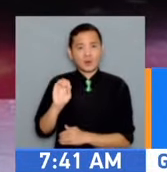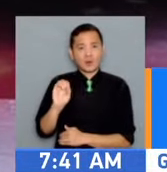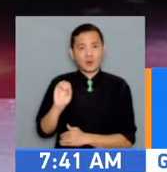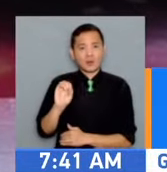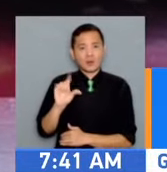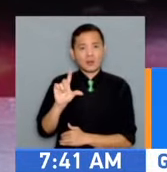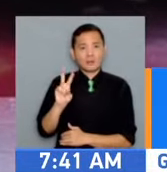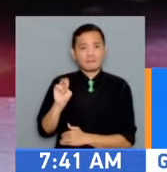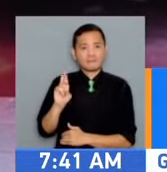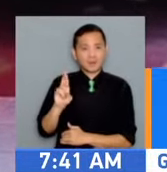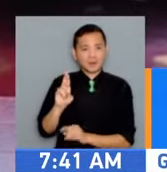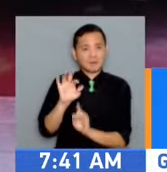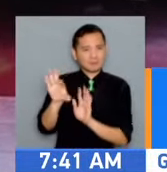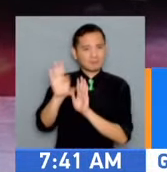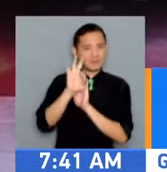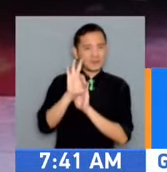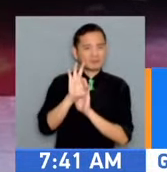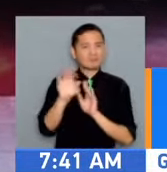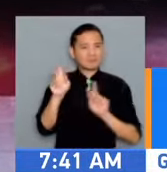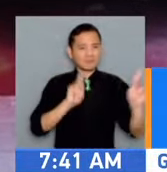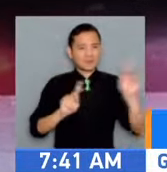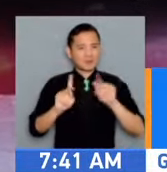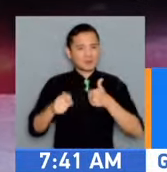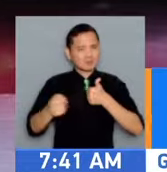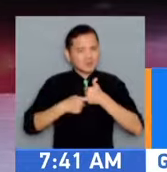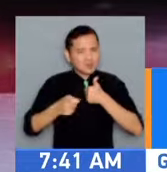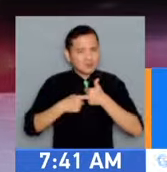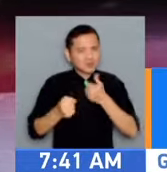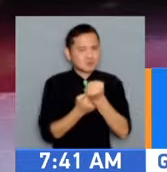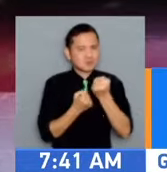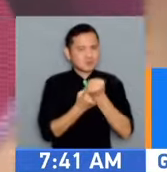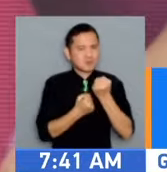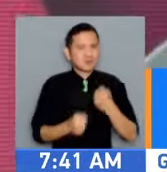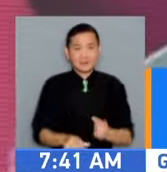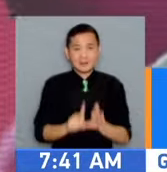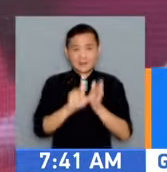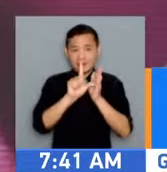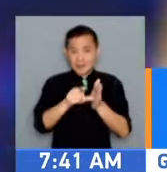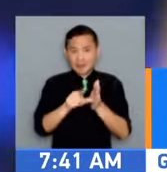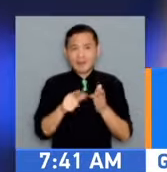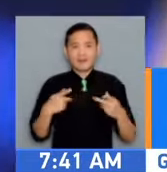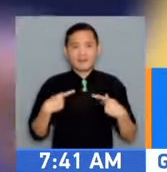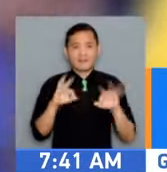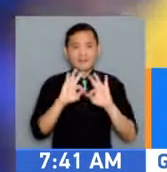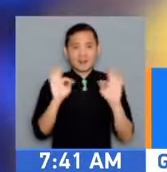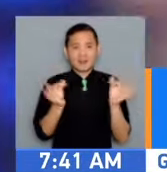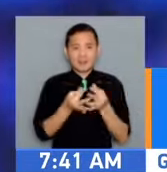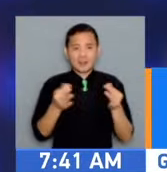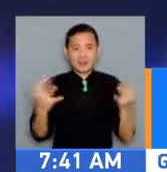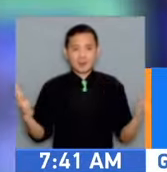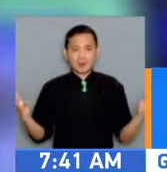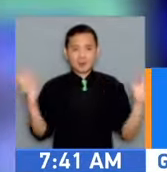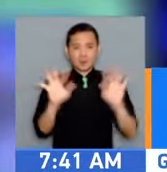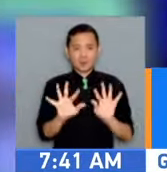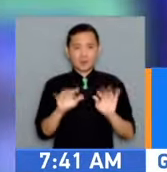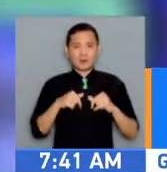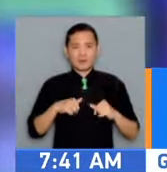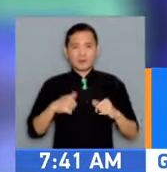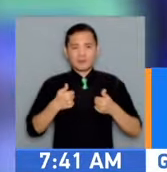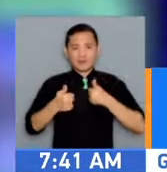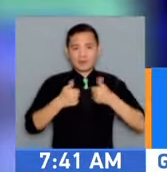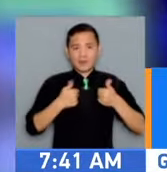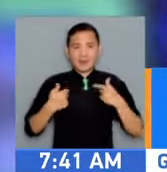pinusuan ng Madlang People. Mamaya naman mapapanood sa Family Feud ang guesting ng It's Showtime